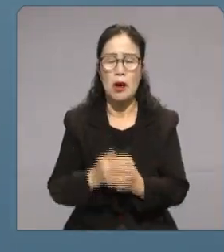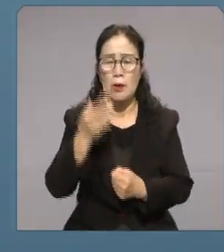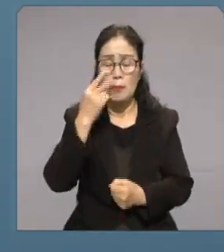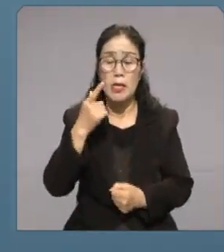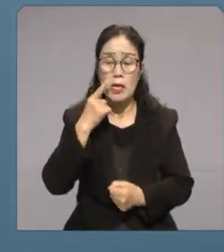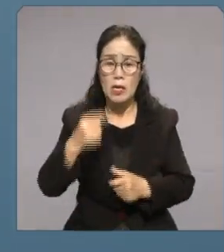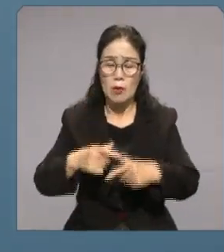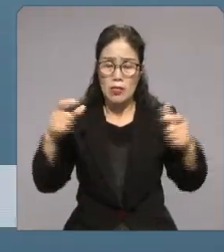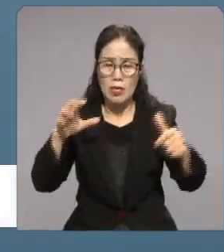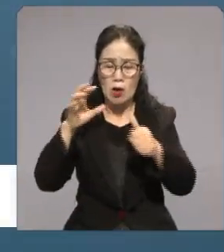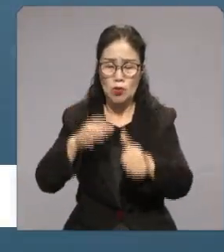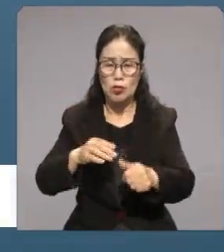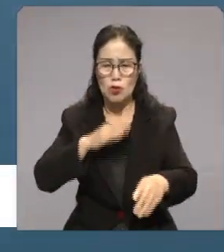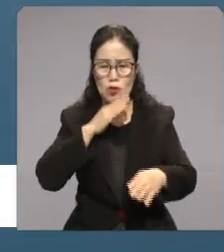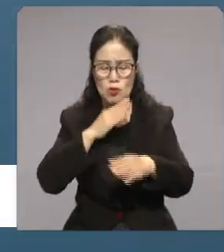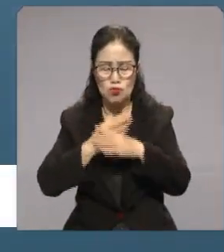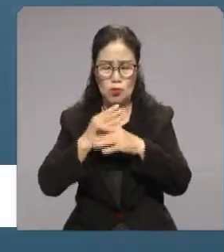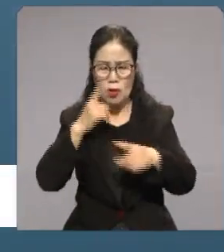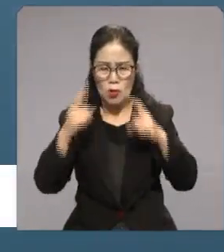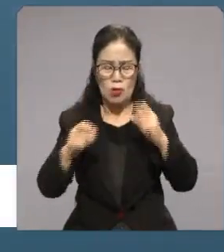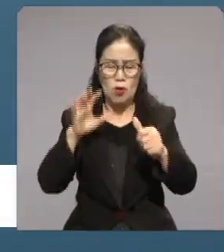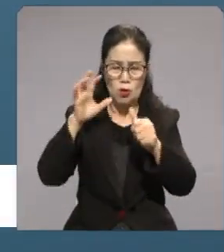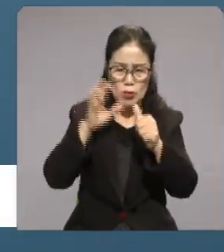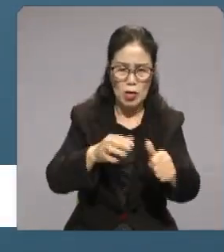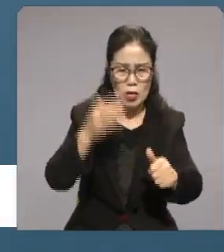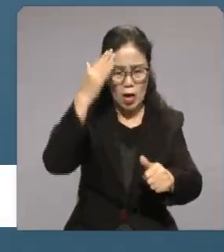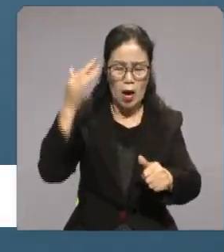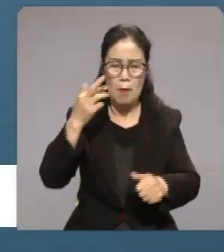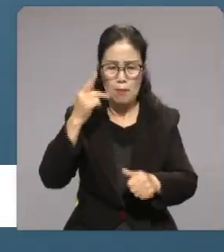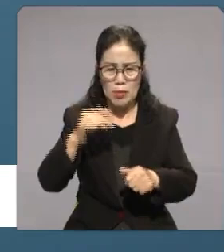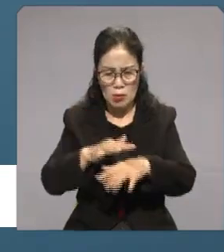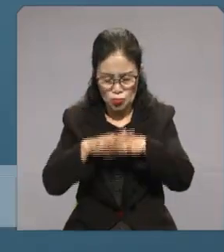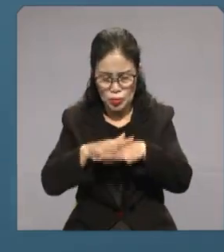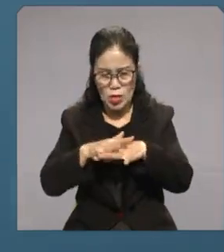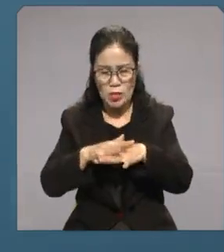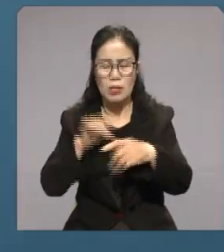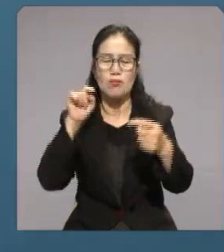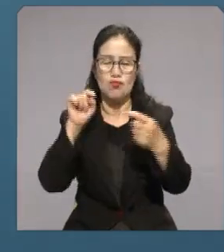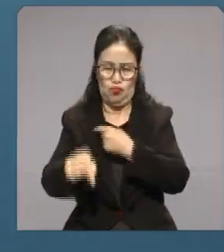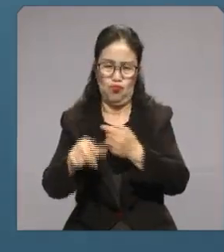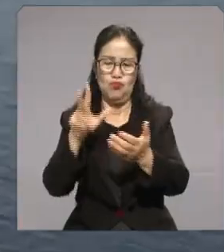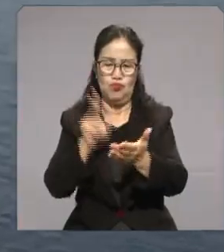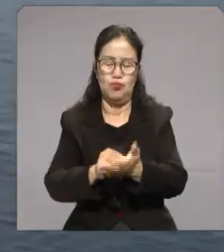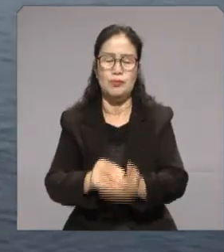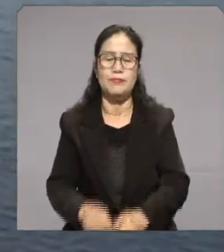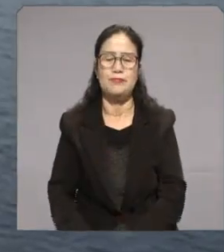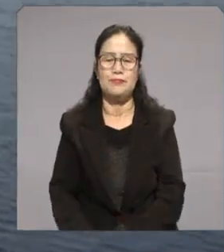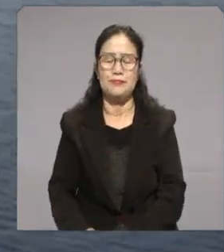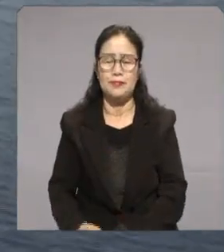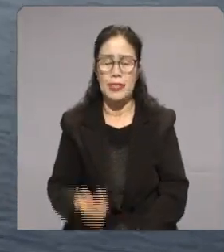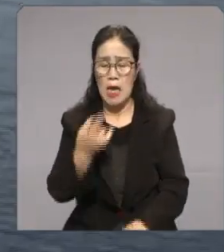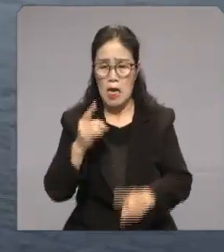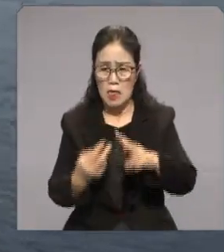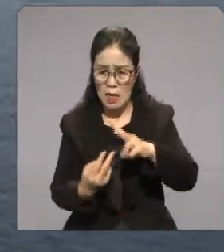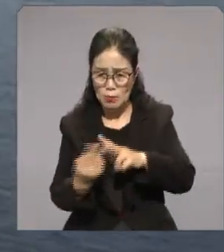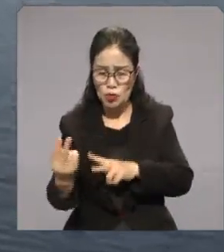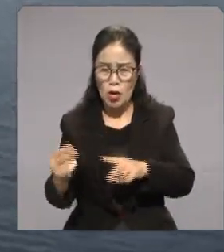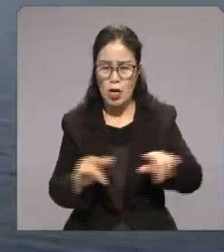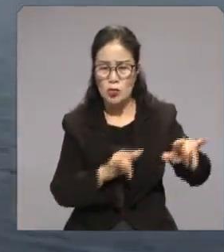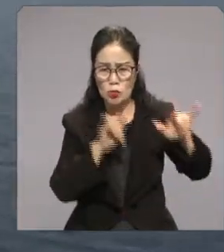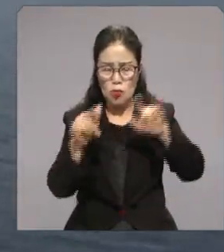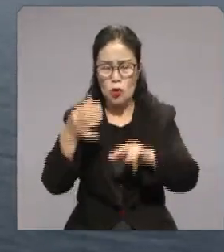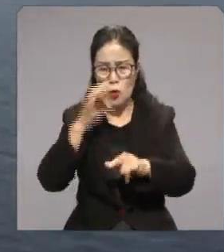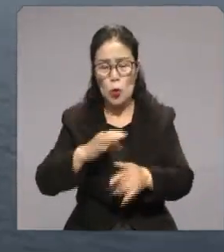억제로 대북 위협을 억제한다는 한미 구상에도 차질이 예상됩니다. 핵잠수함과 전폭기 등의 효용